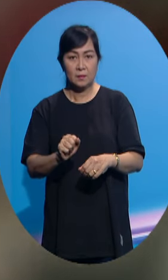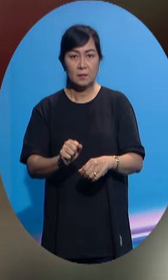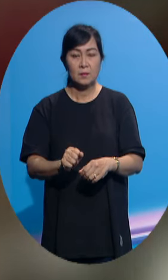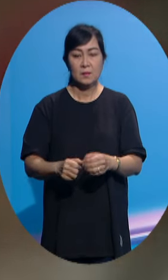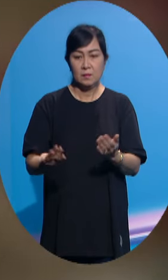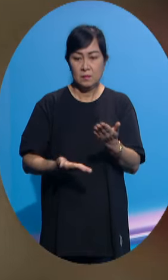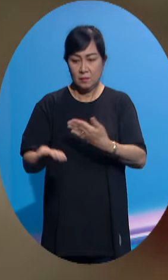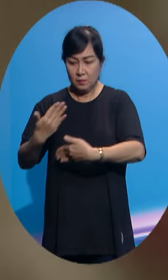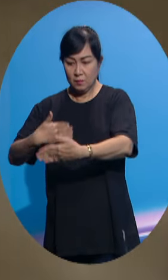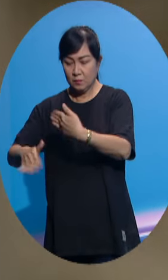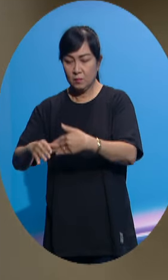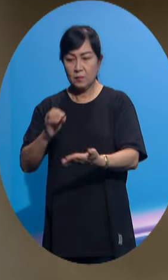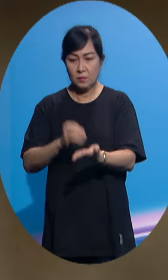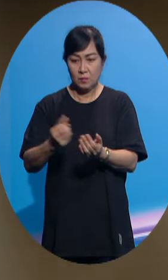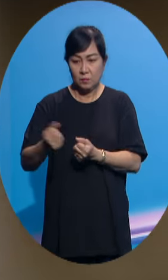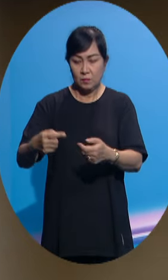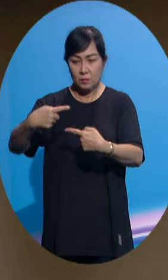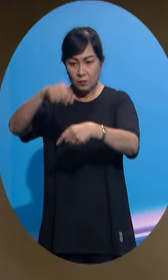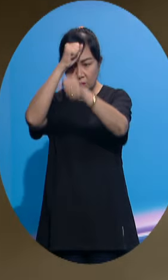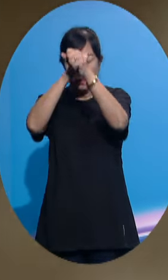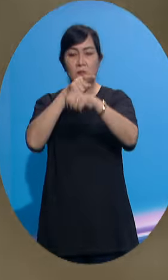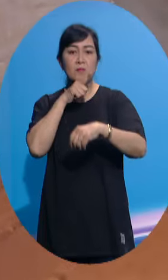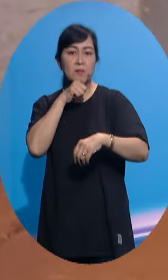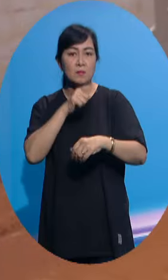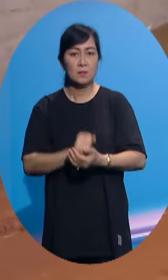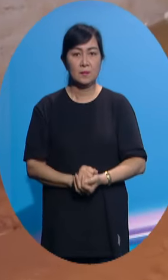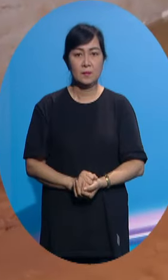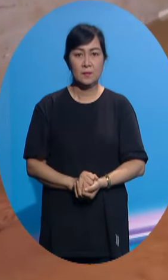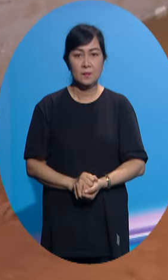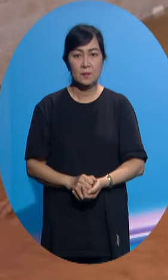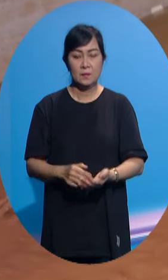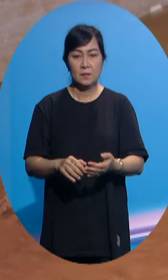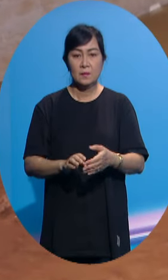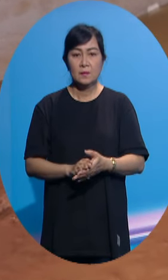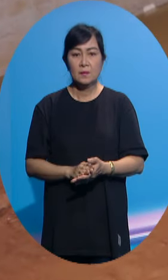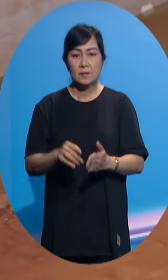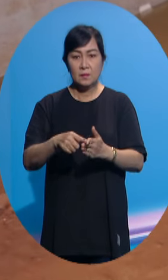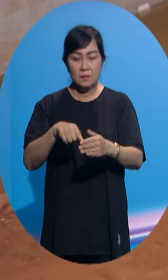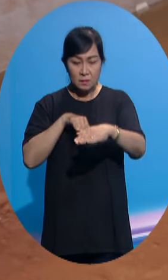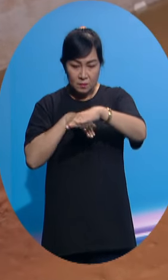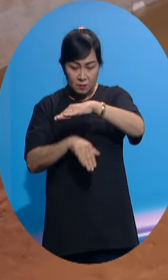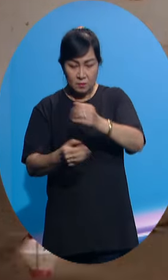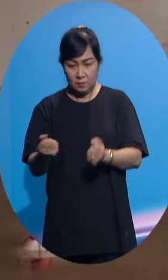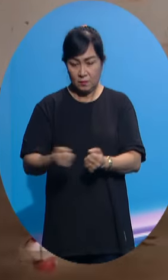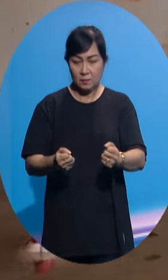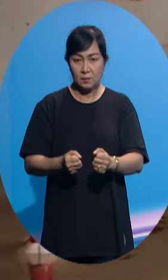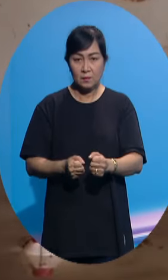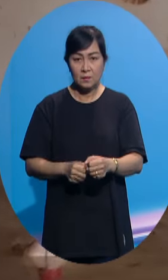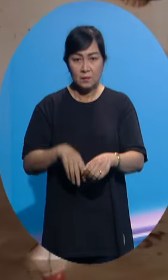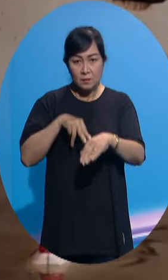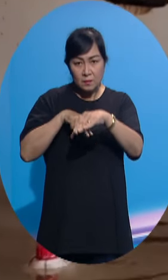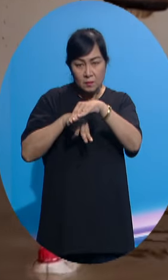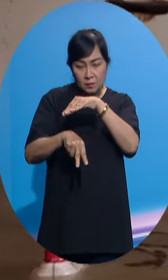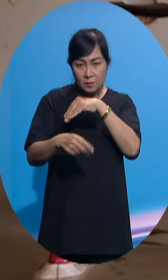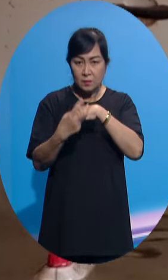bị nước cuốn trôi mà chưa kịp lái xe thoát ra khỏi nước lụt. Họ đang bơm nước ngập lụt từ dưới các hầm để xe, trong khi thợ lặn đeo chân